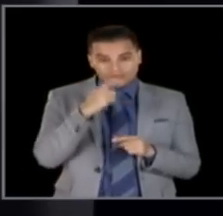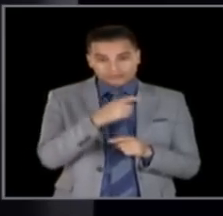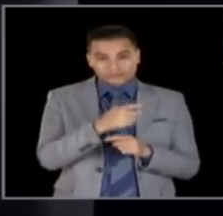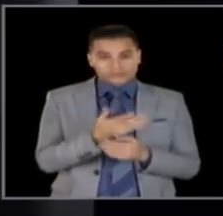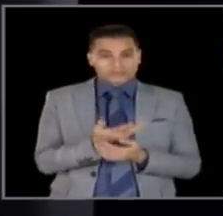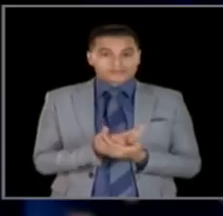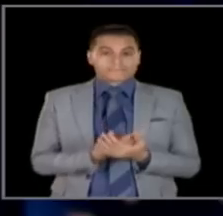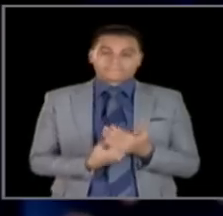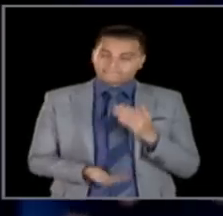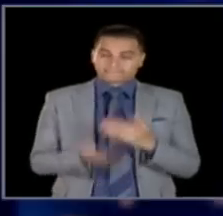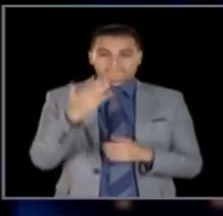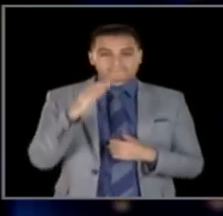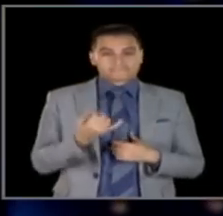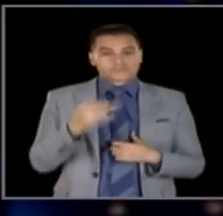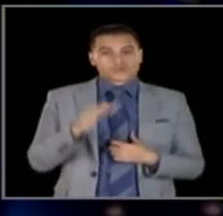رايكم؟